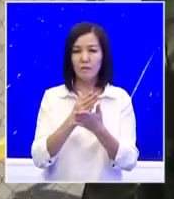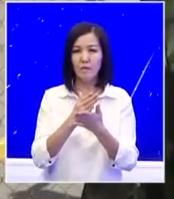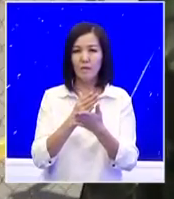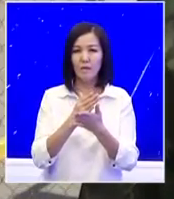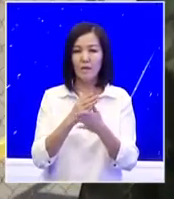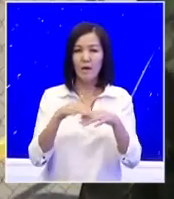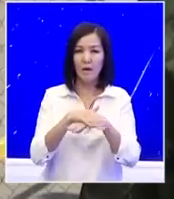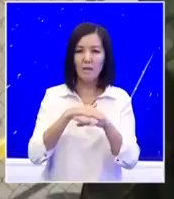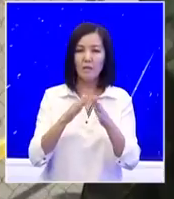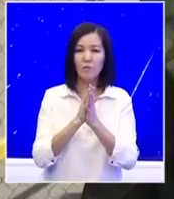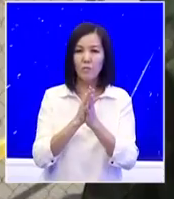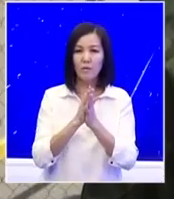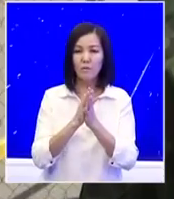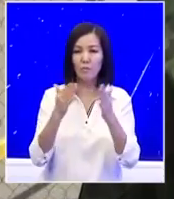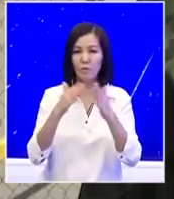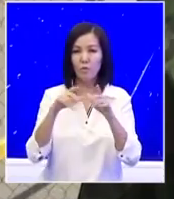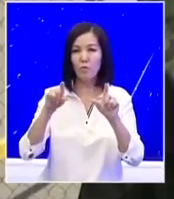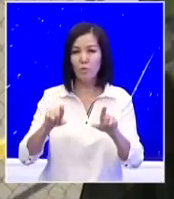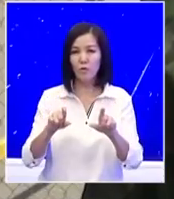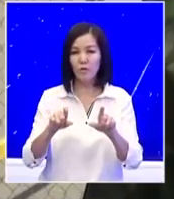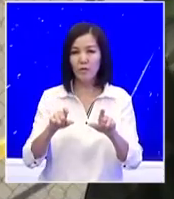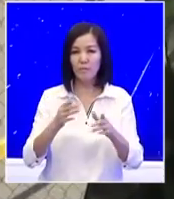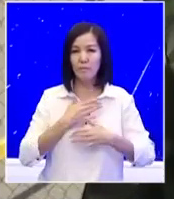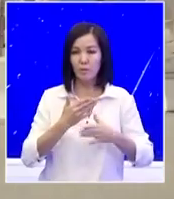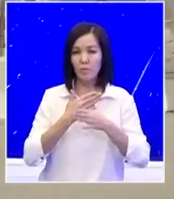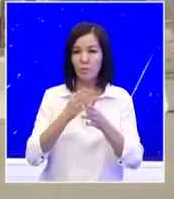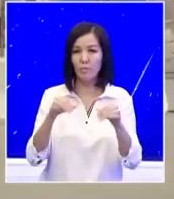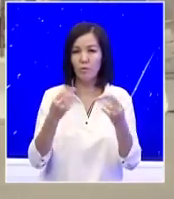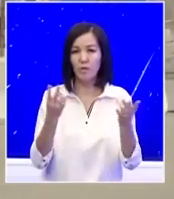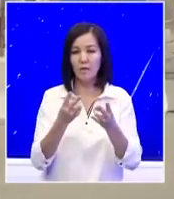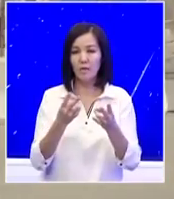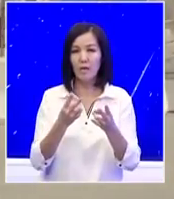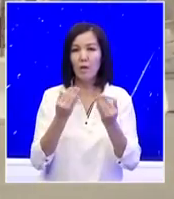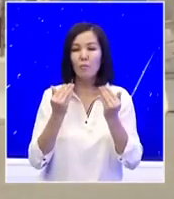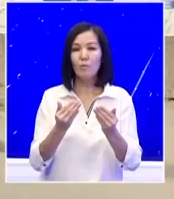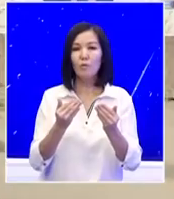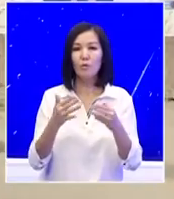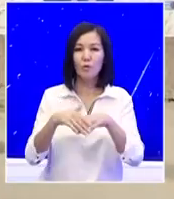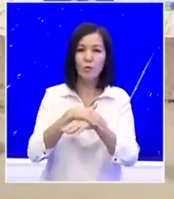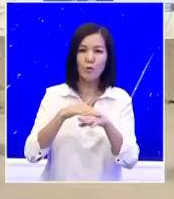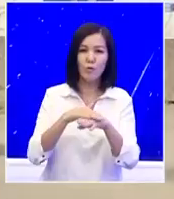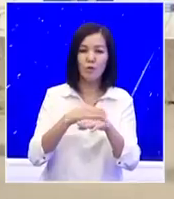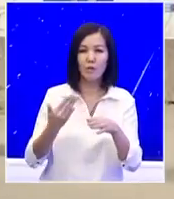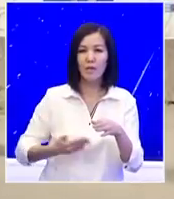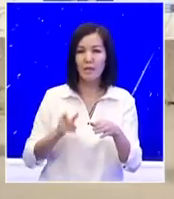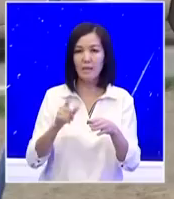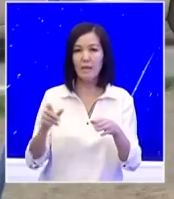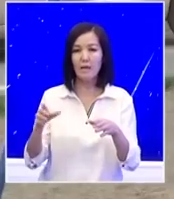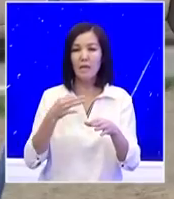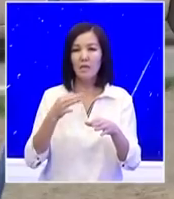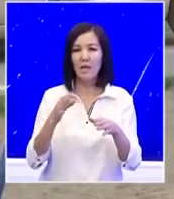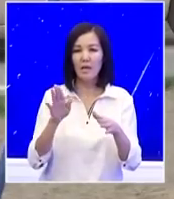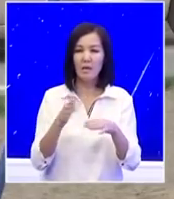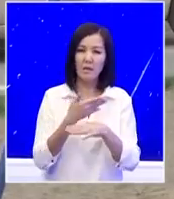көмек сұраймыз. Сендер де үйде отырып, бізге көмектесулерін сұраймыз. Бүгінде Асыл Армандағы тұрғындардың бейберекет жүріс тұрысы